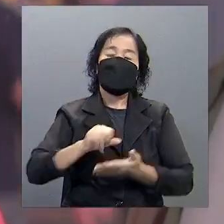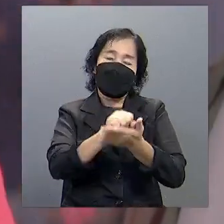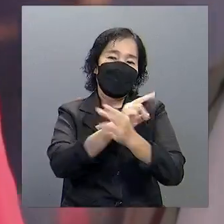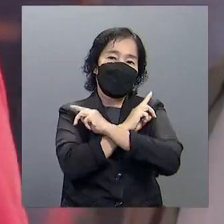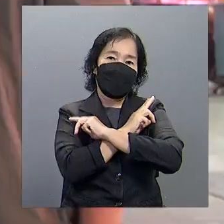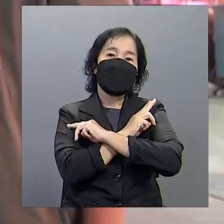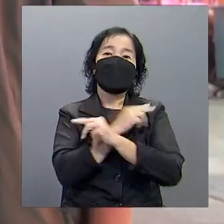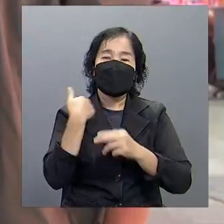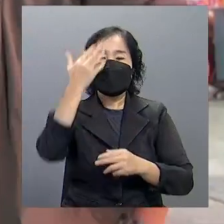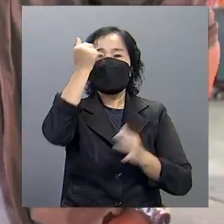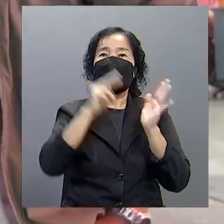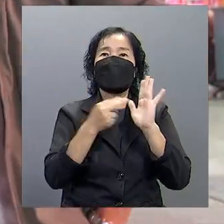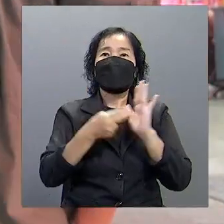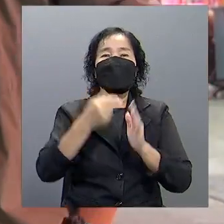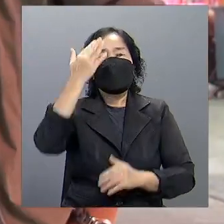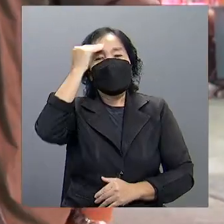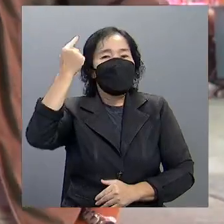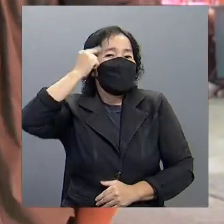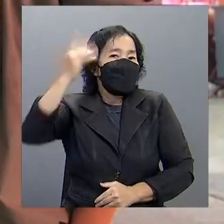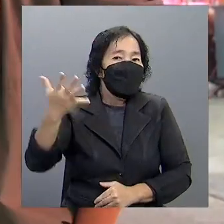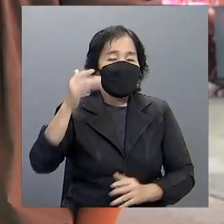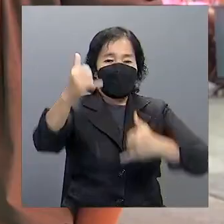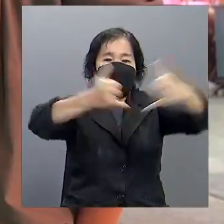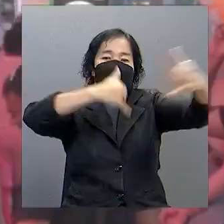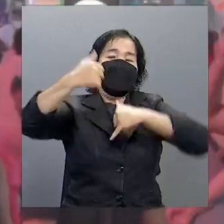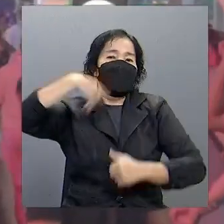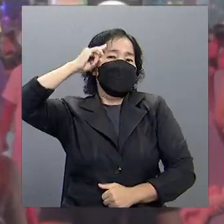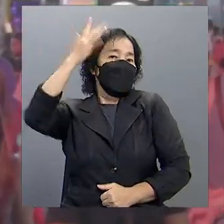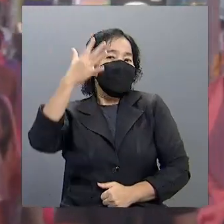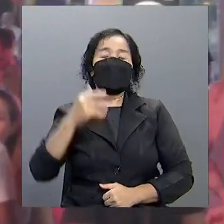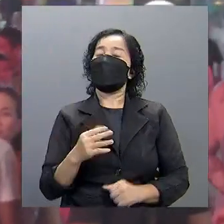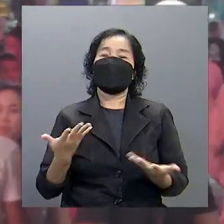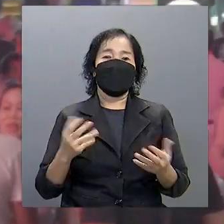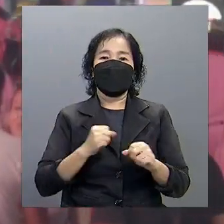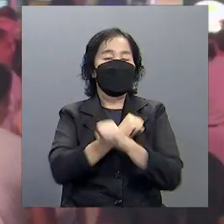ก็ไม่รู้ว่ามาแบบคนไหนเป็นอะไรเราไม่รู้เลย